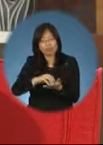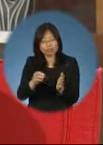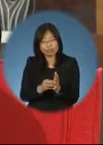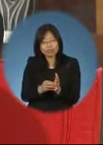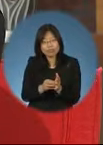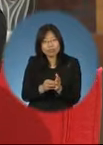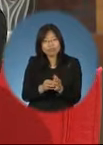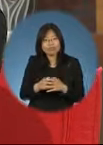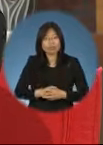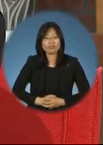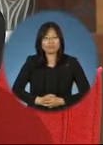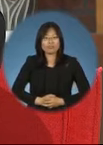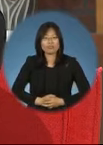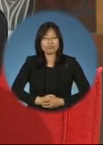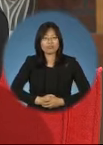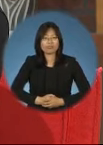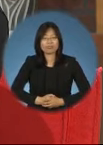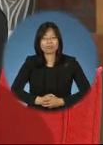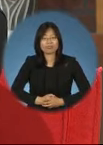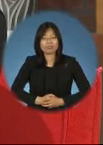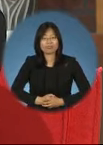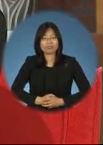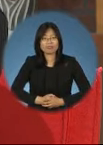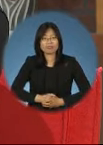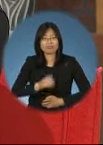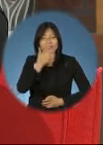자기가 그